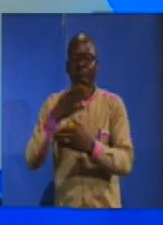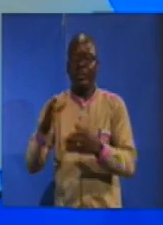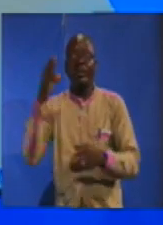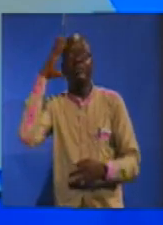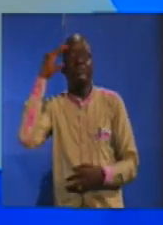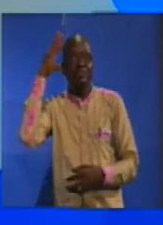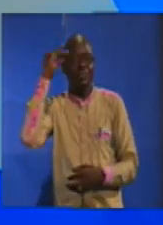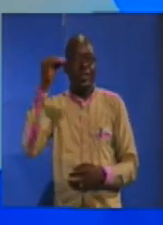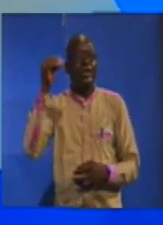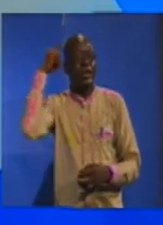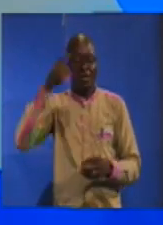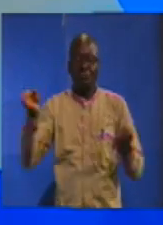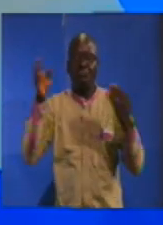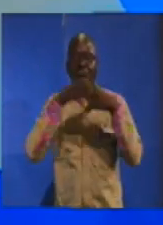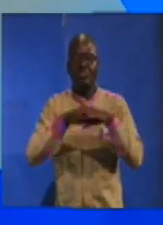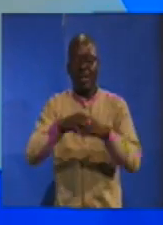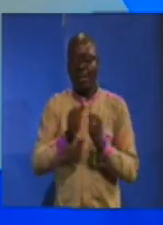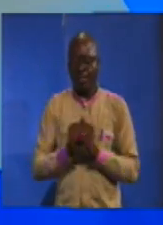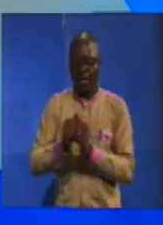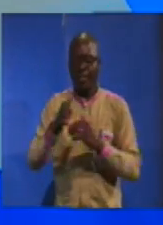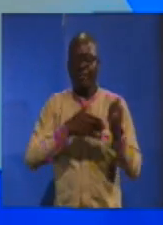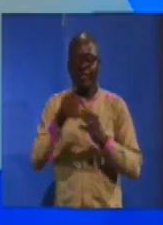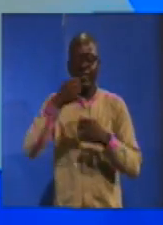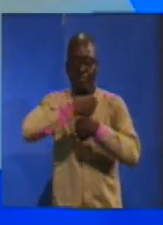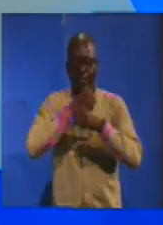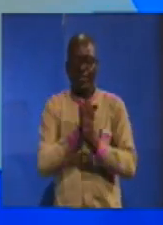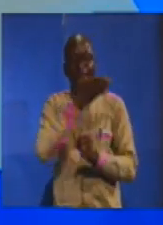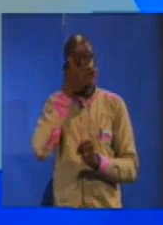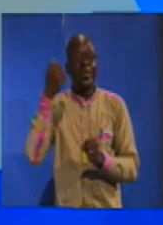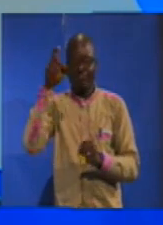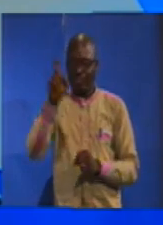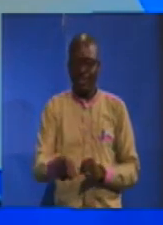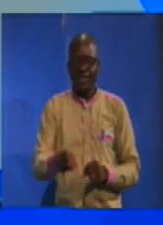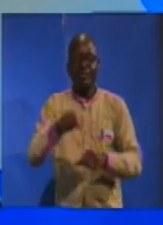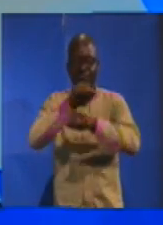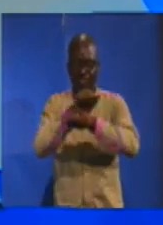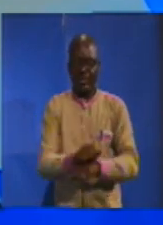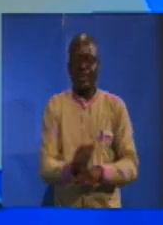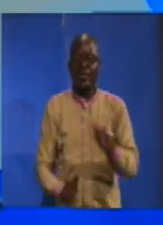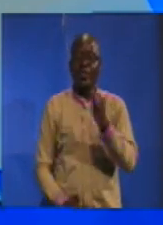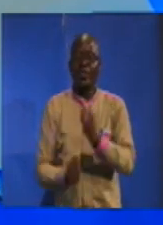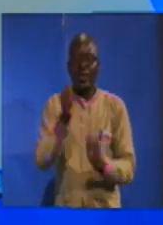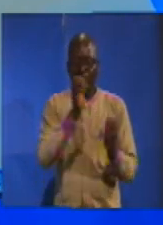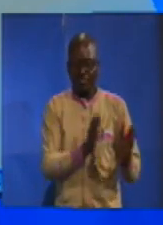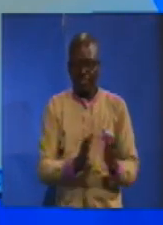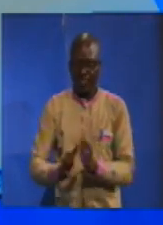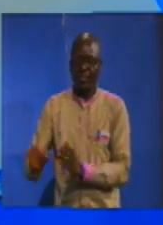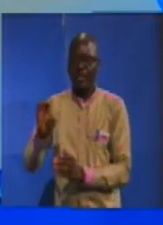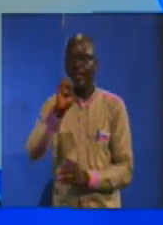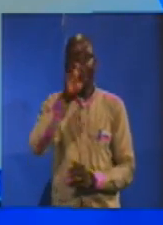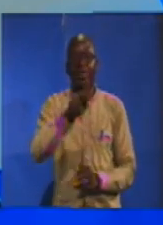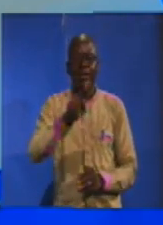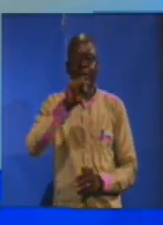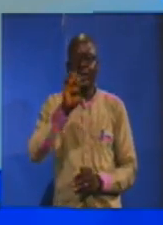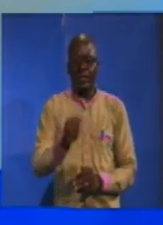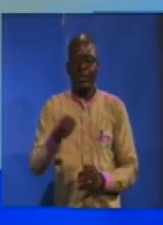et mutualisent leurs compétences afin de créer de meilleures conditions pour une adaptation plus harmonieuse des INEP aux nouvelles